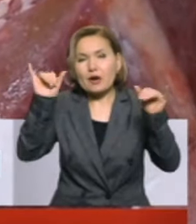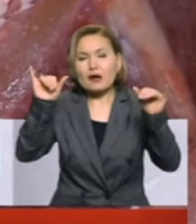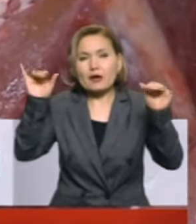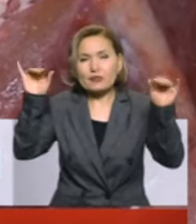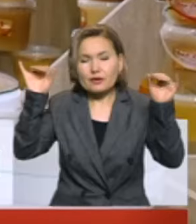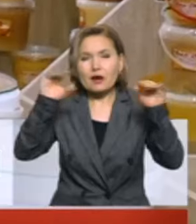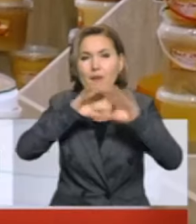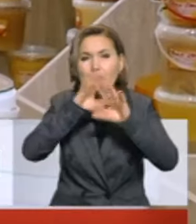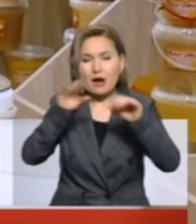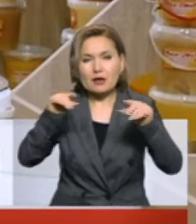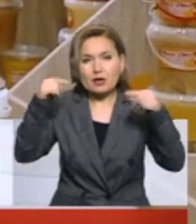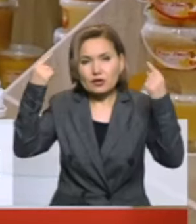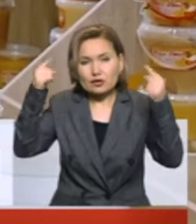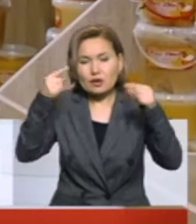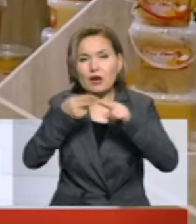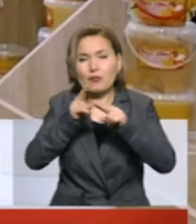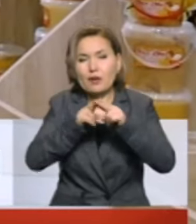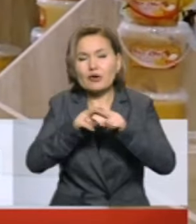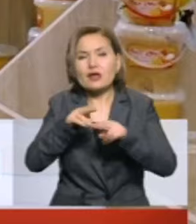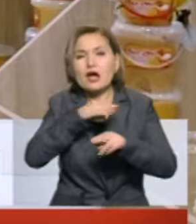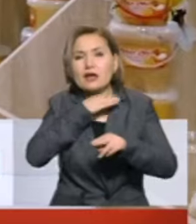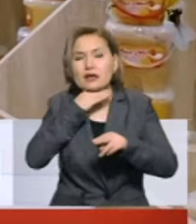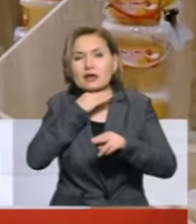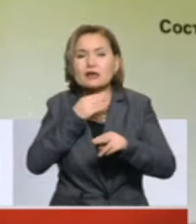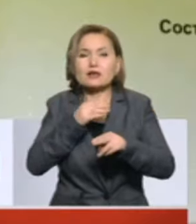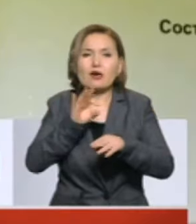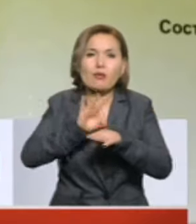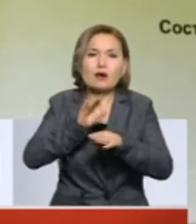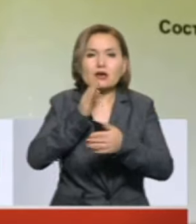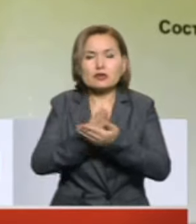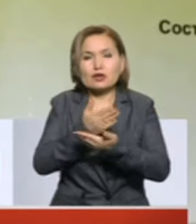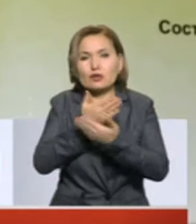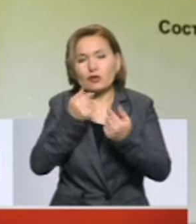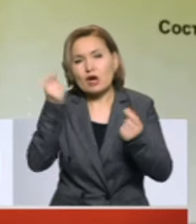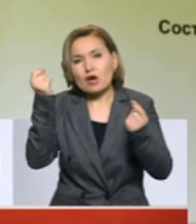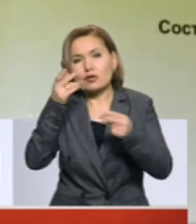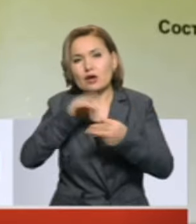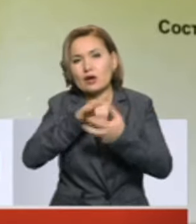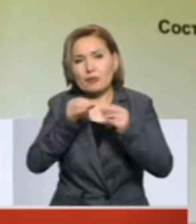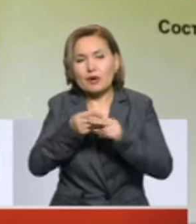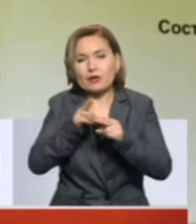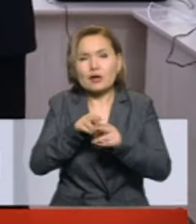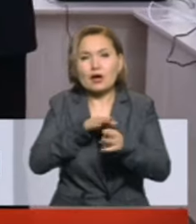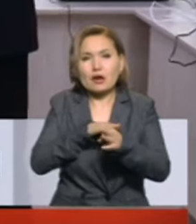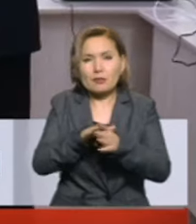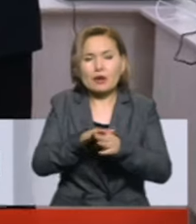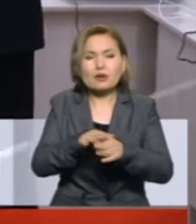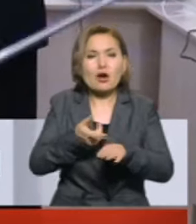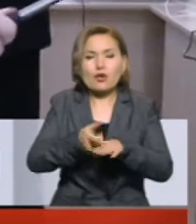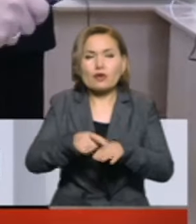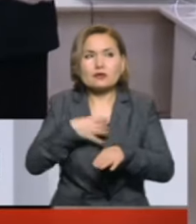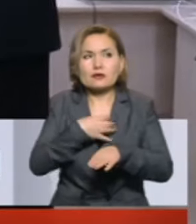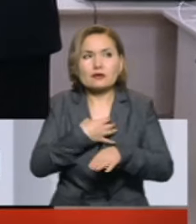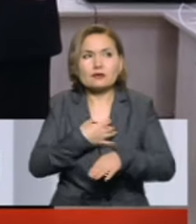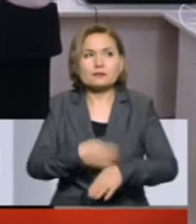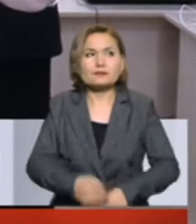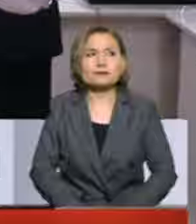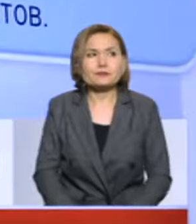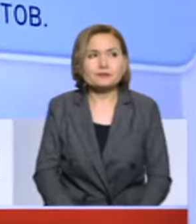саны есепке алынады. Мал ұрлығы тыйылады. Ауру мал сатылымға шығарылмайды. Осы талаптарды орындау экспортқа жол